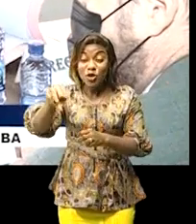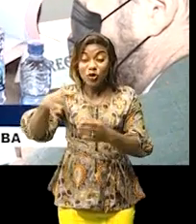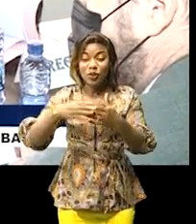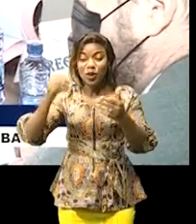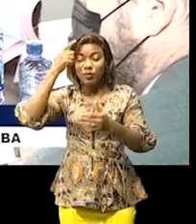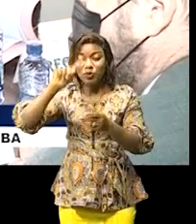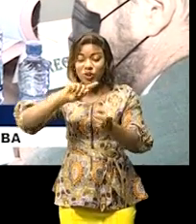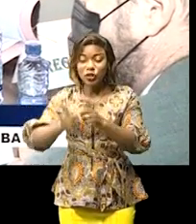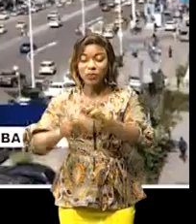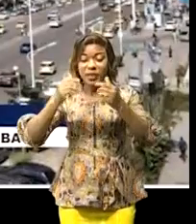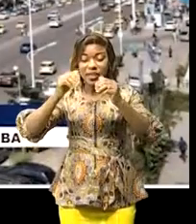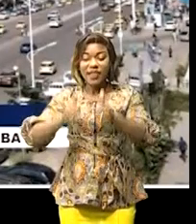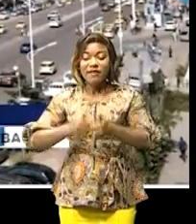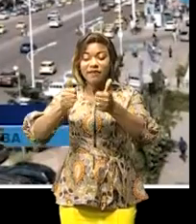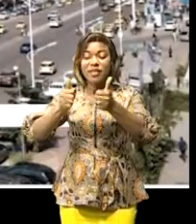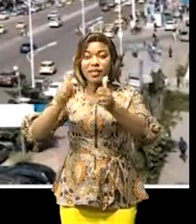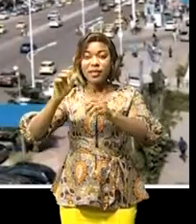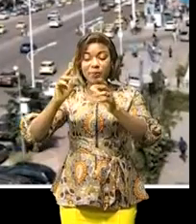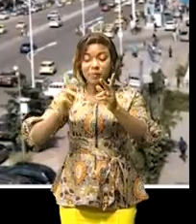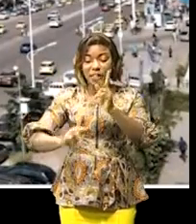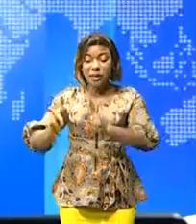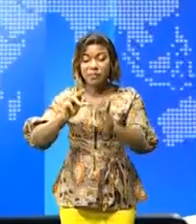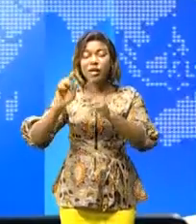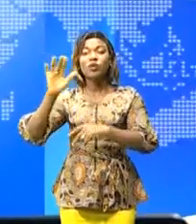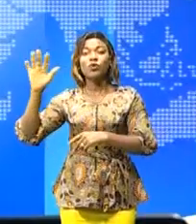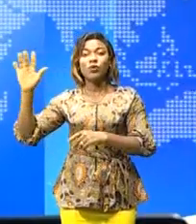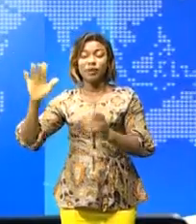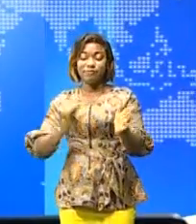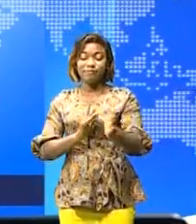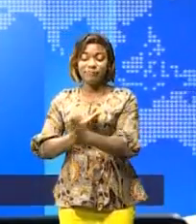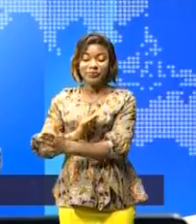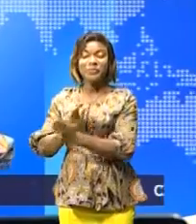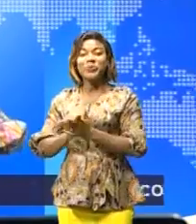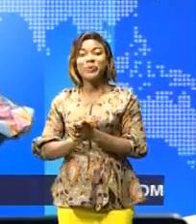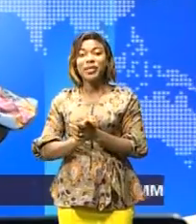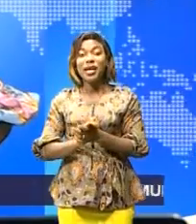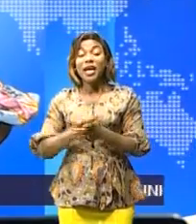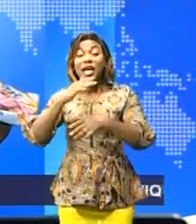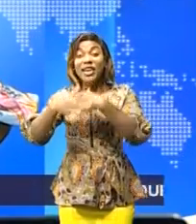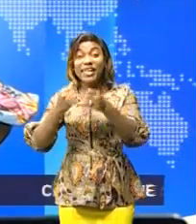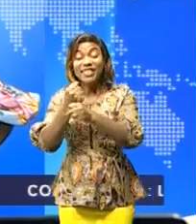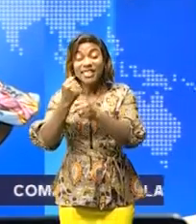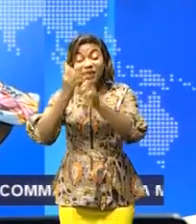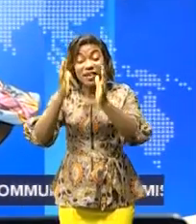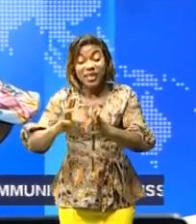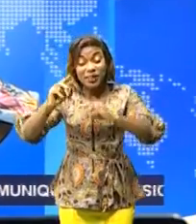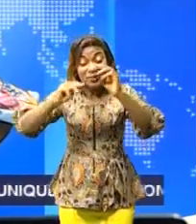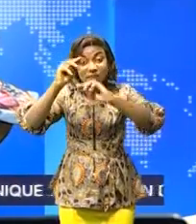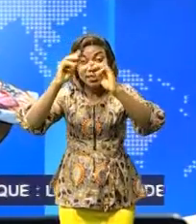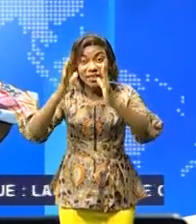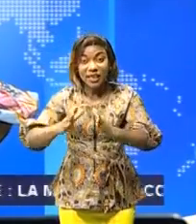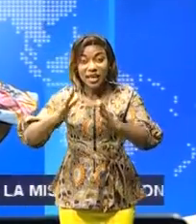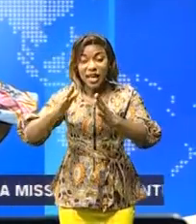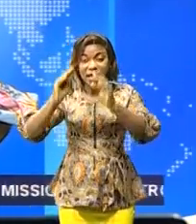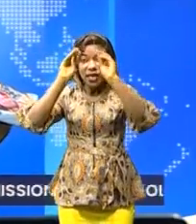du quotidien des Kinois à travers divers investissements. Et puis, les agents et cadres du ministère de l'Enseignement supérieur